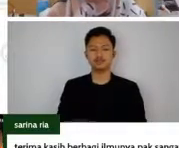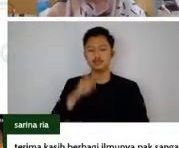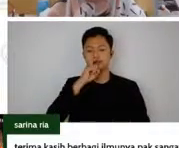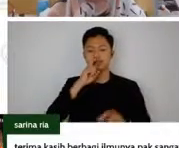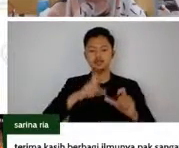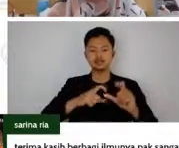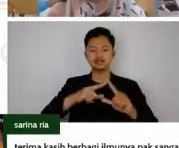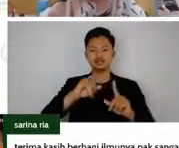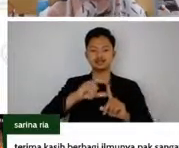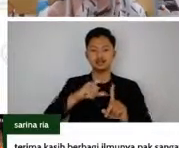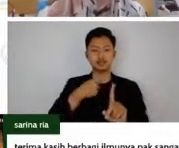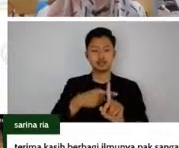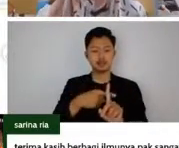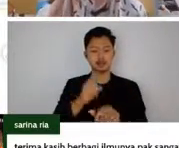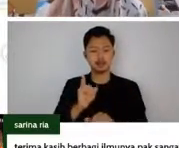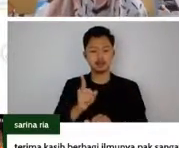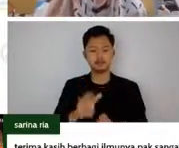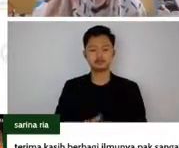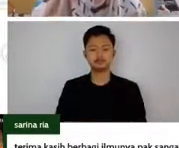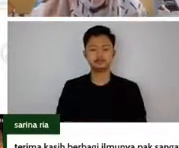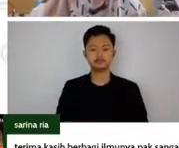menambahkan?